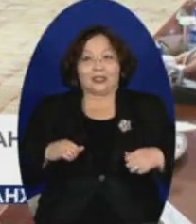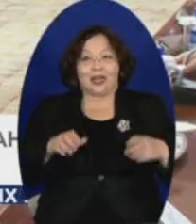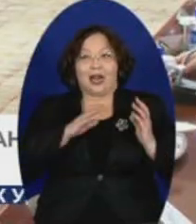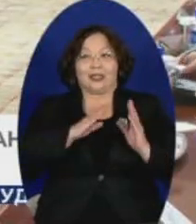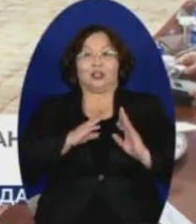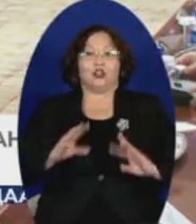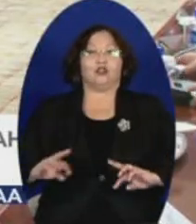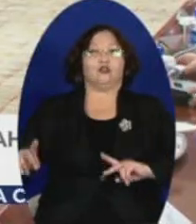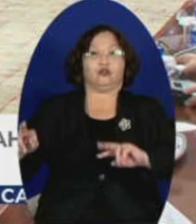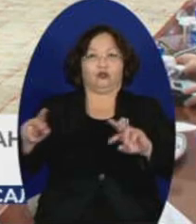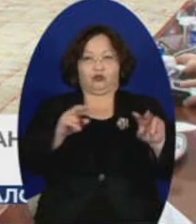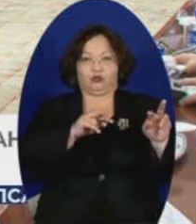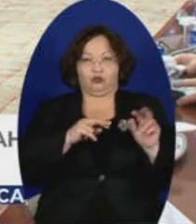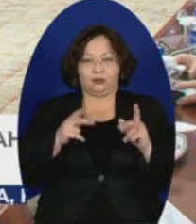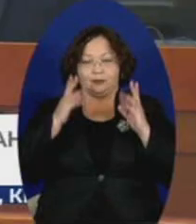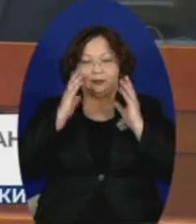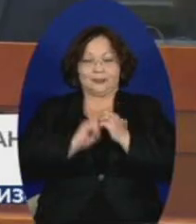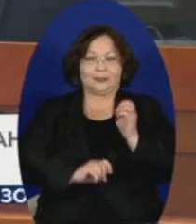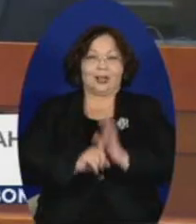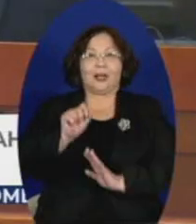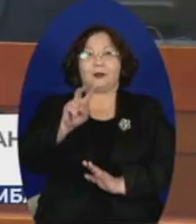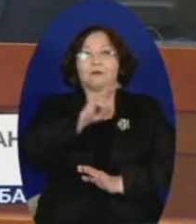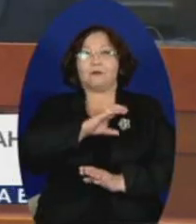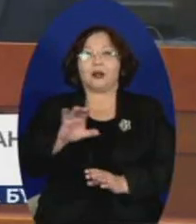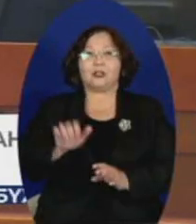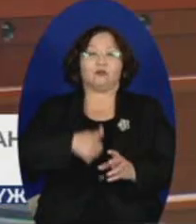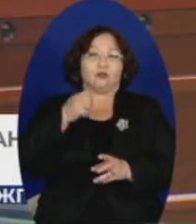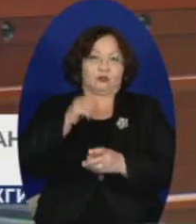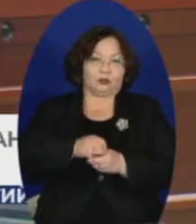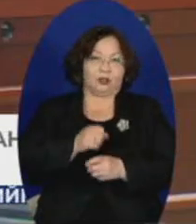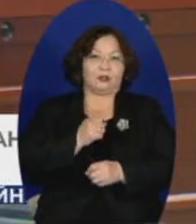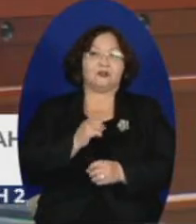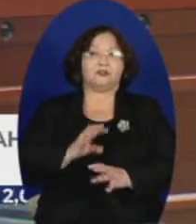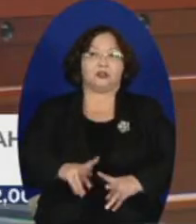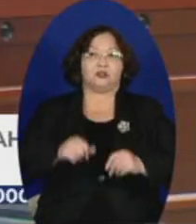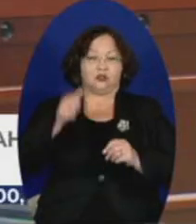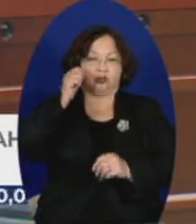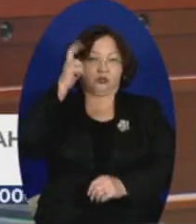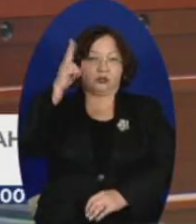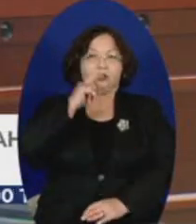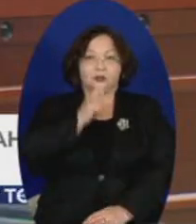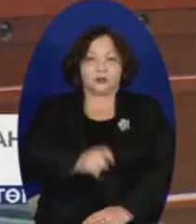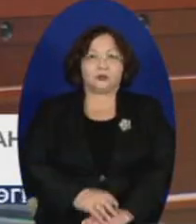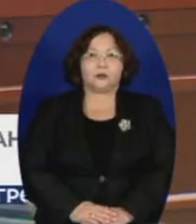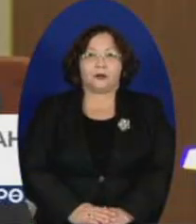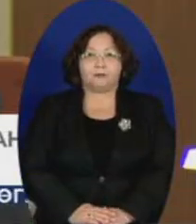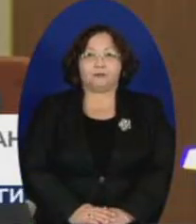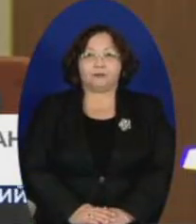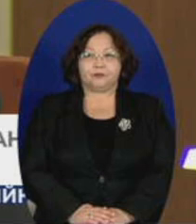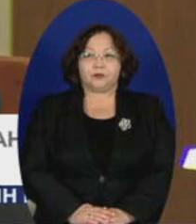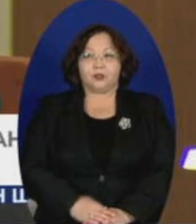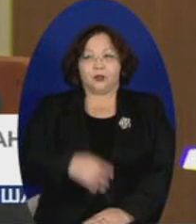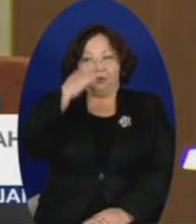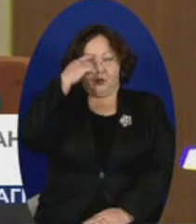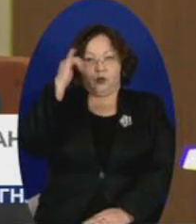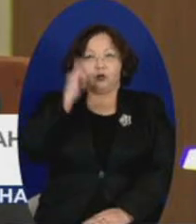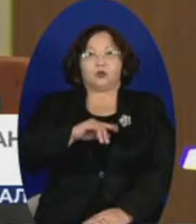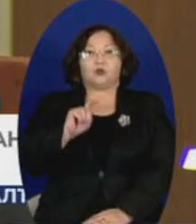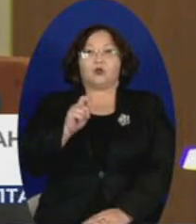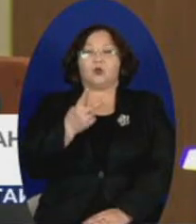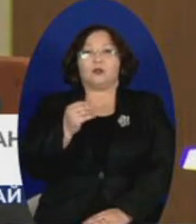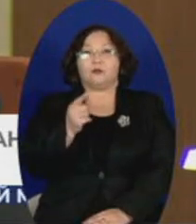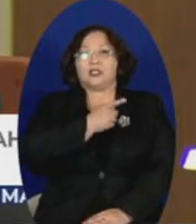өөрчлөгдөж байгаа. За мөн аж ахуйн нэгжүүдийн оролцоо сайжирч байгааг ерөнхийлөгч хөрөлсөх хэлсэн үгэндээ онцлсан юм а. Монгол улс хөлөмжийн